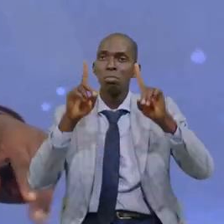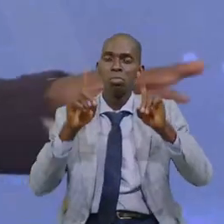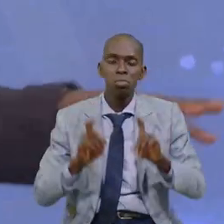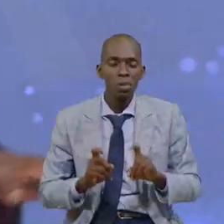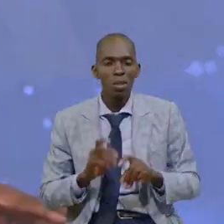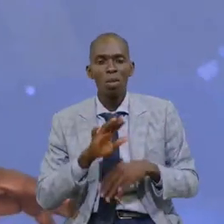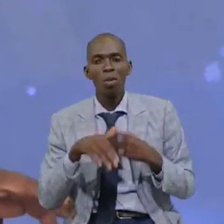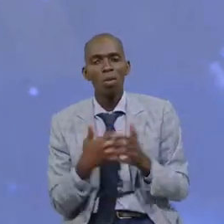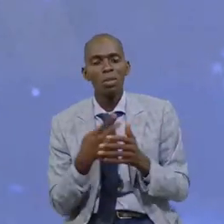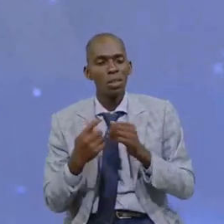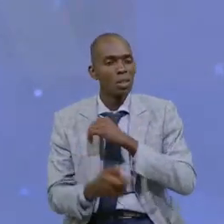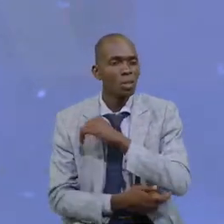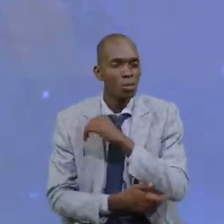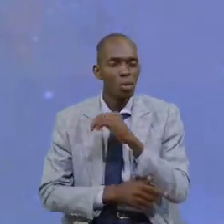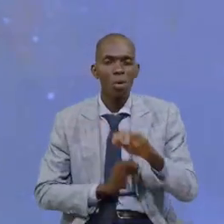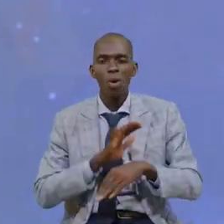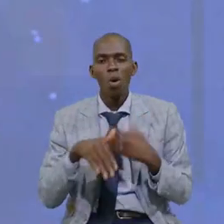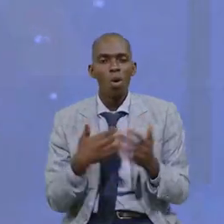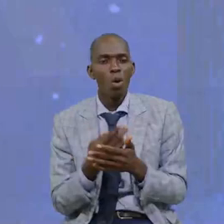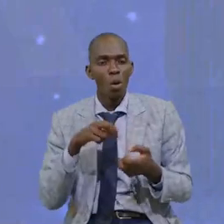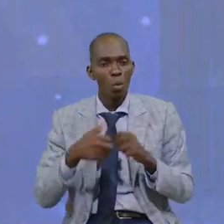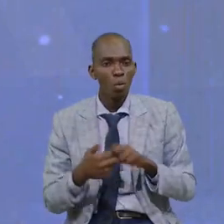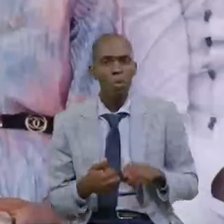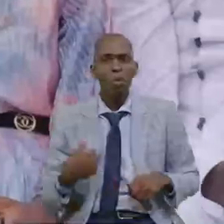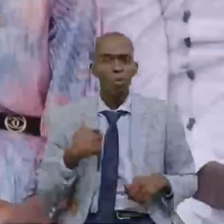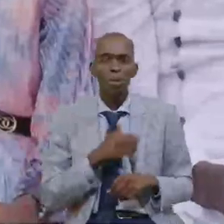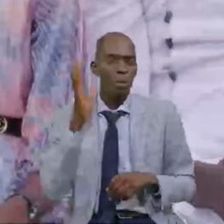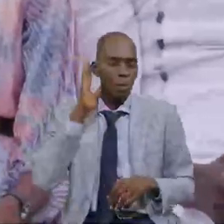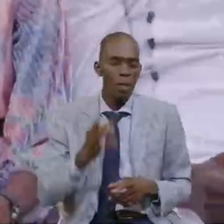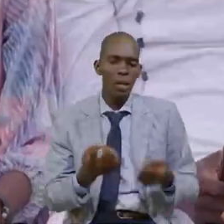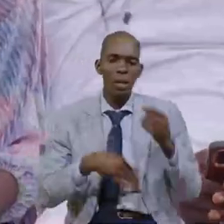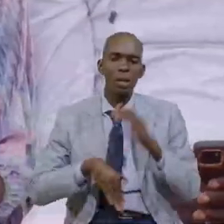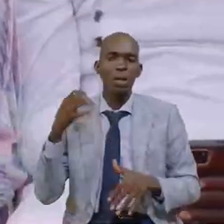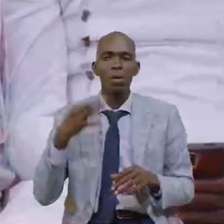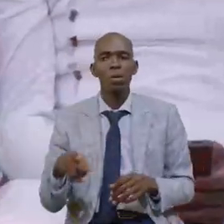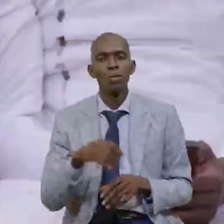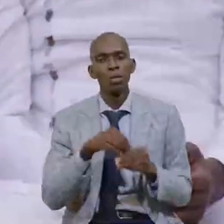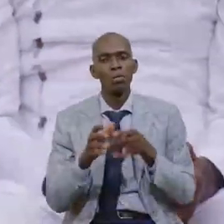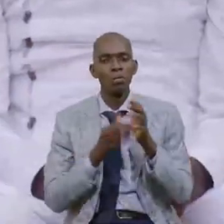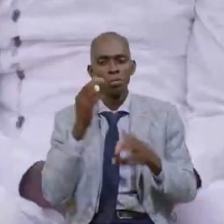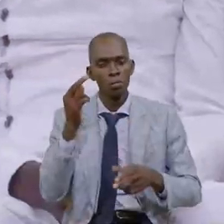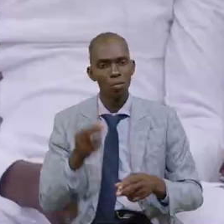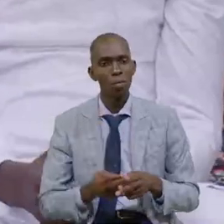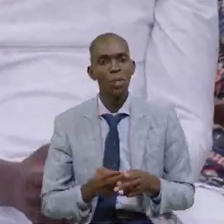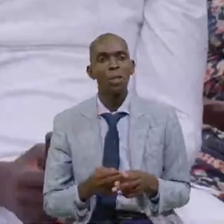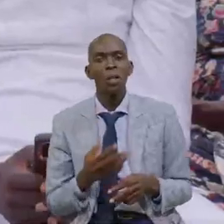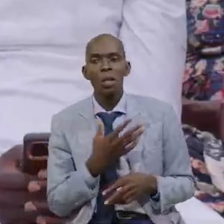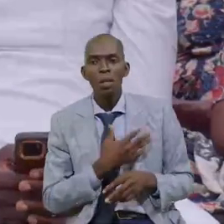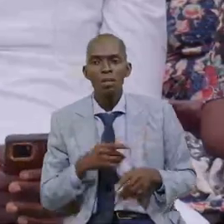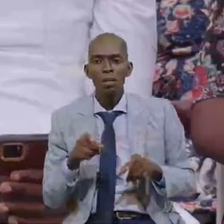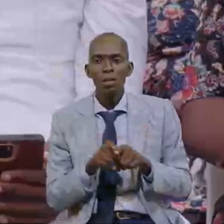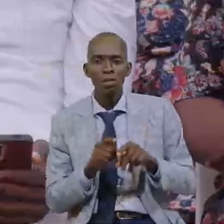les épreuves, les tentations, tous les problèmes, nous sortirons de tout cela. Vous allez